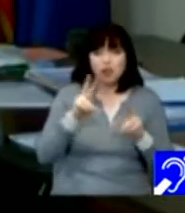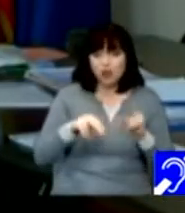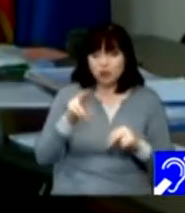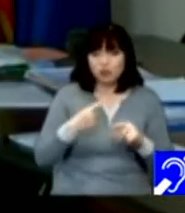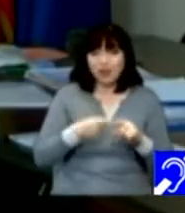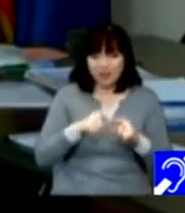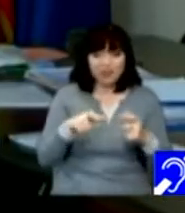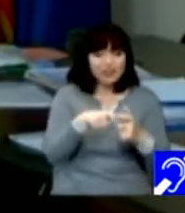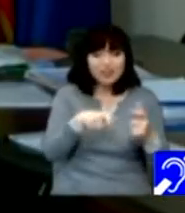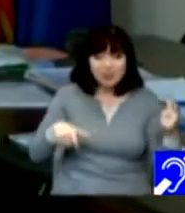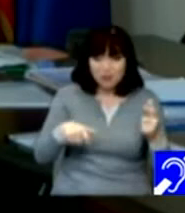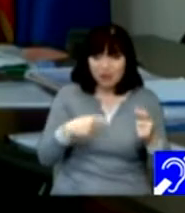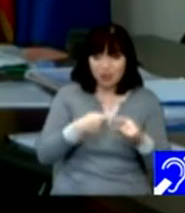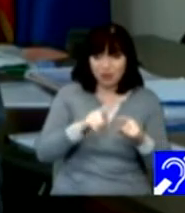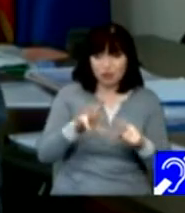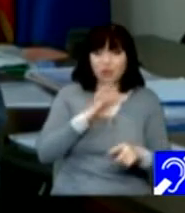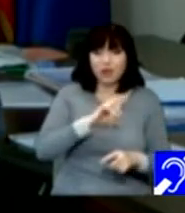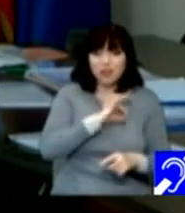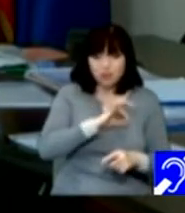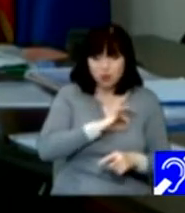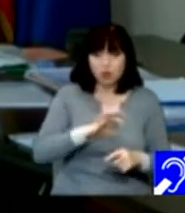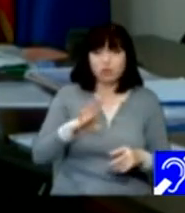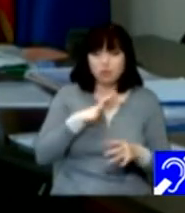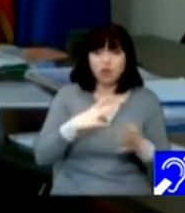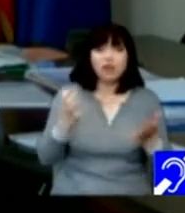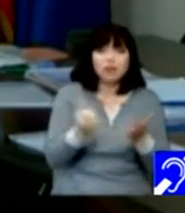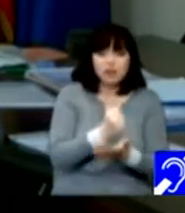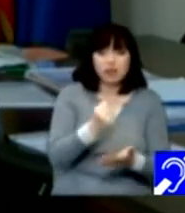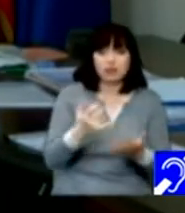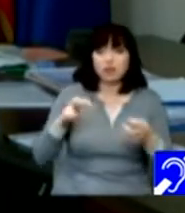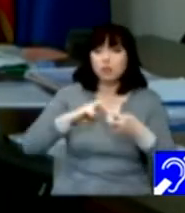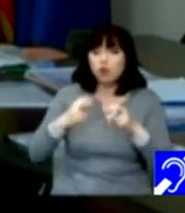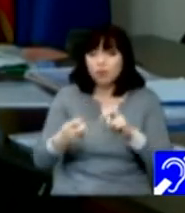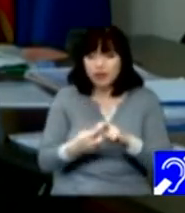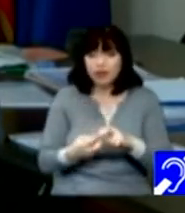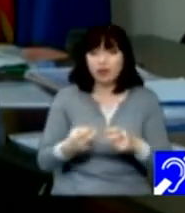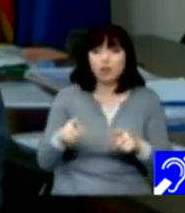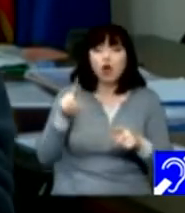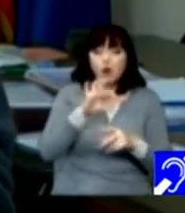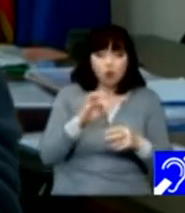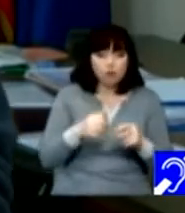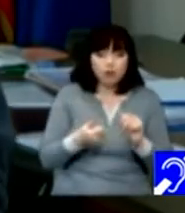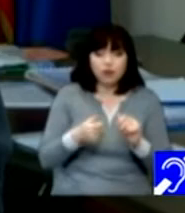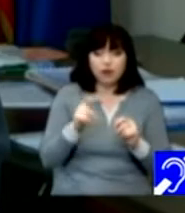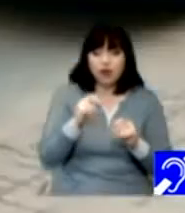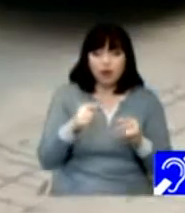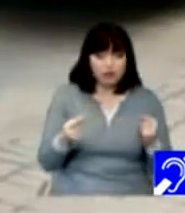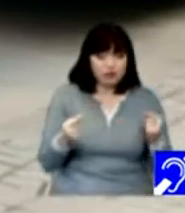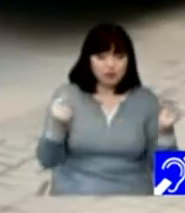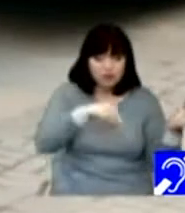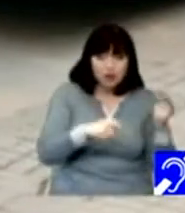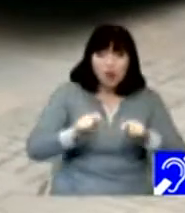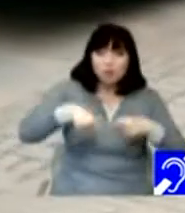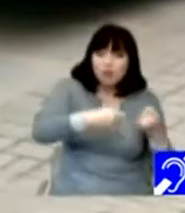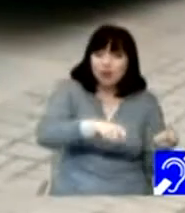acestor terminale de plată care erau utilizate, au fost identificate unele probleme în ceea ce ține de schimb de date, operativitatea schimburilor de